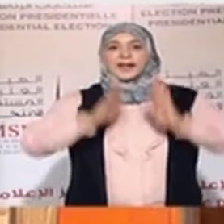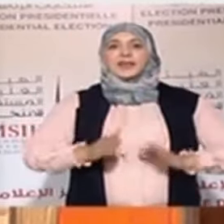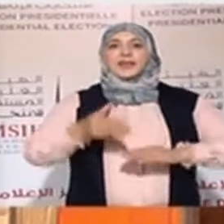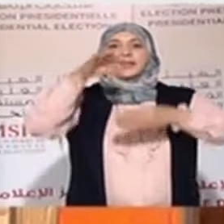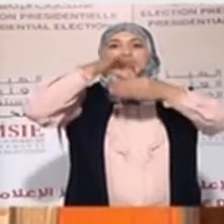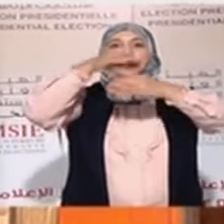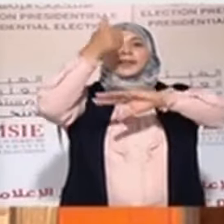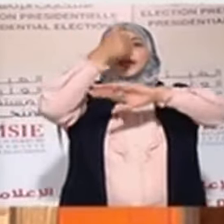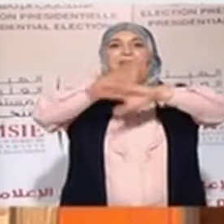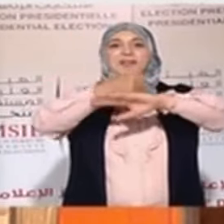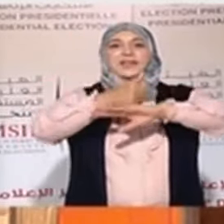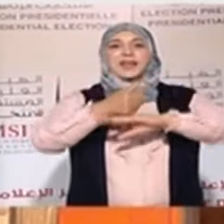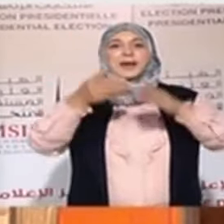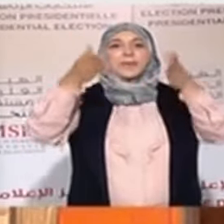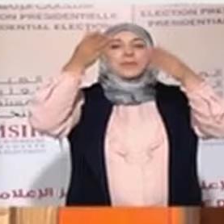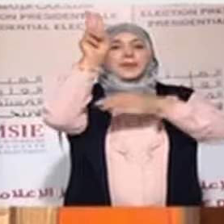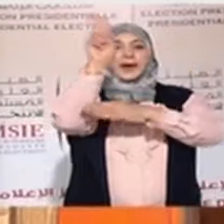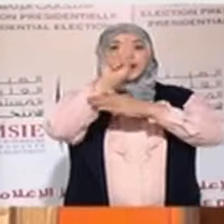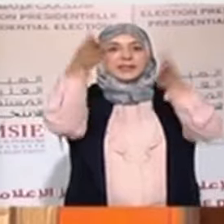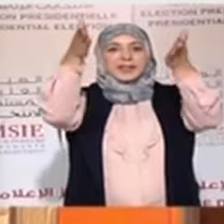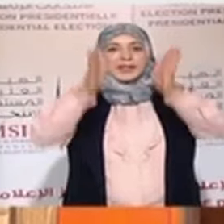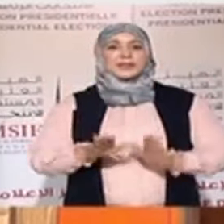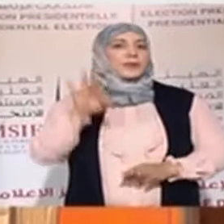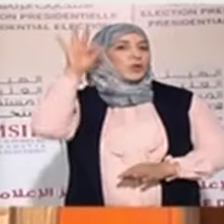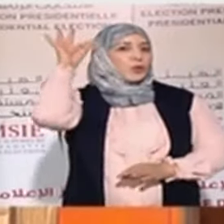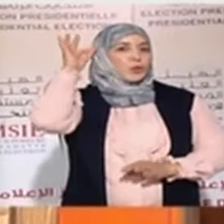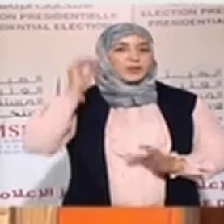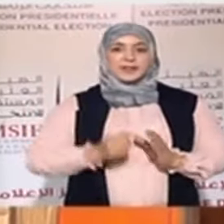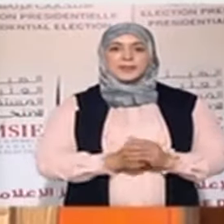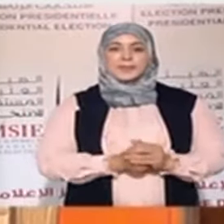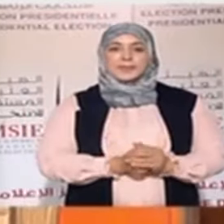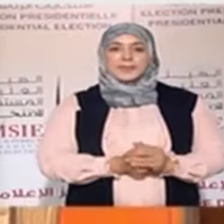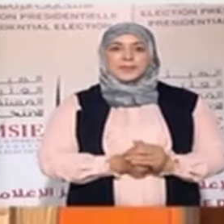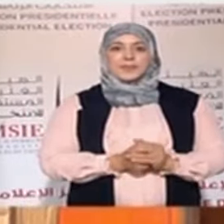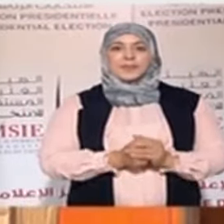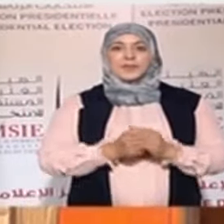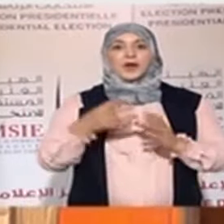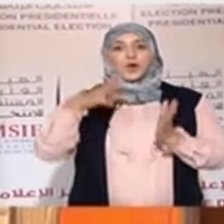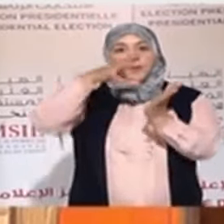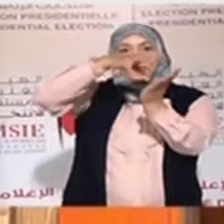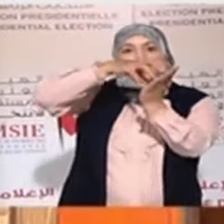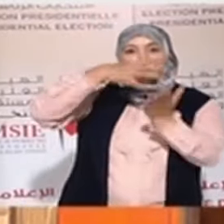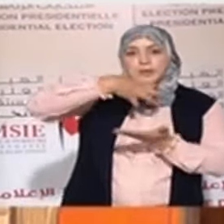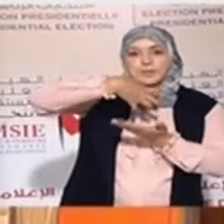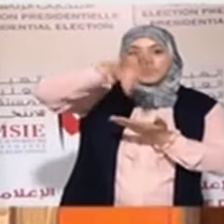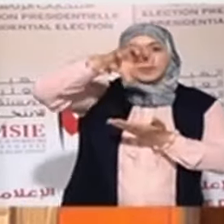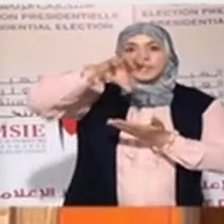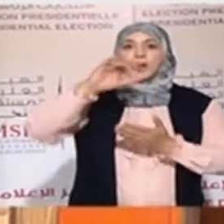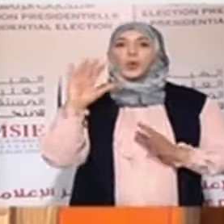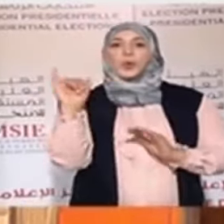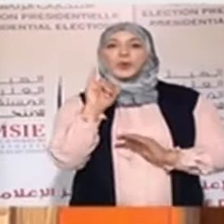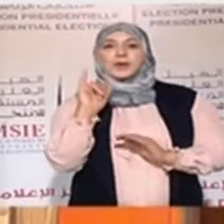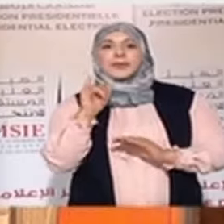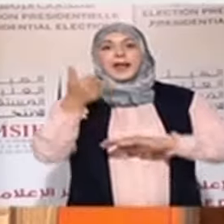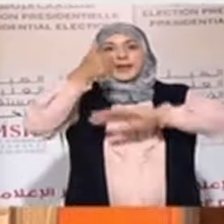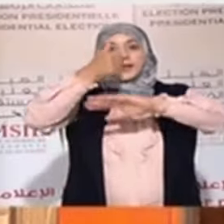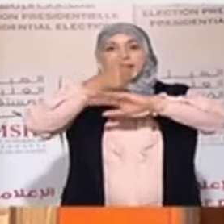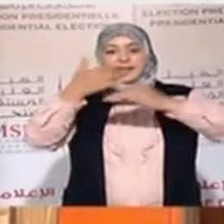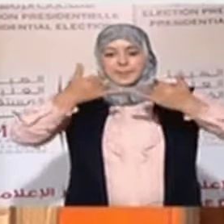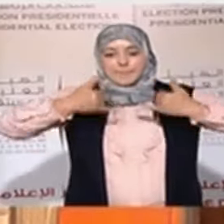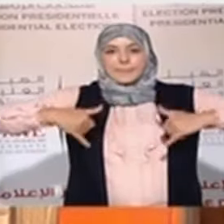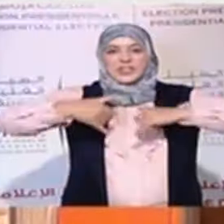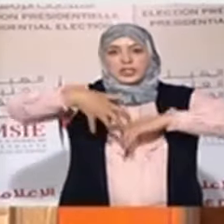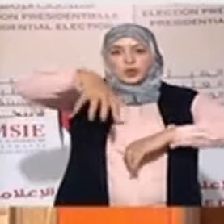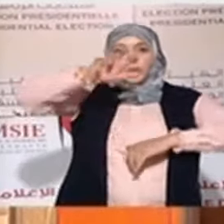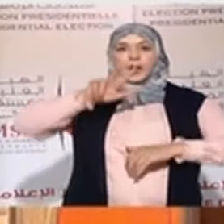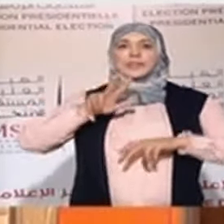الرئاسية بالرائد الرسمي للجمهورية التونسية وإرسال نسخة منه إلى كل من السيد رئيس مجلس نواب